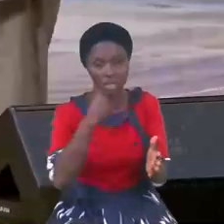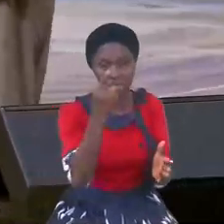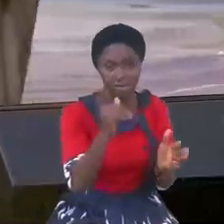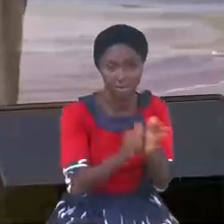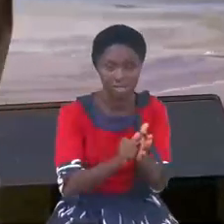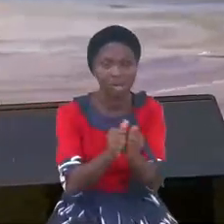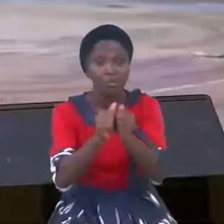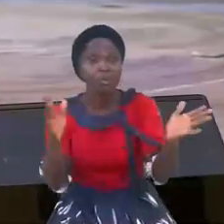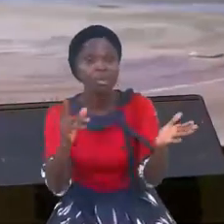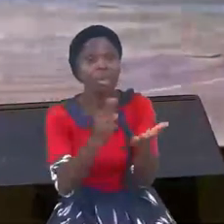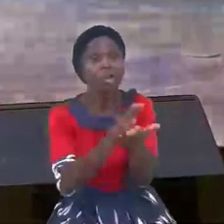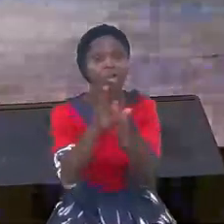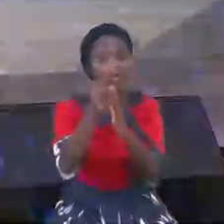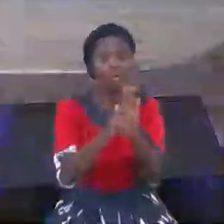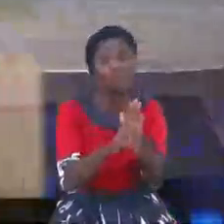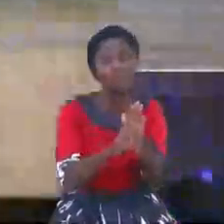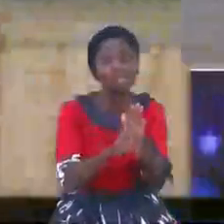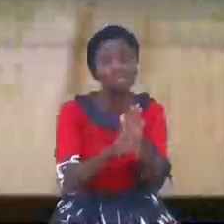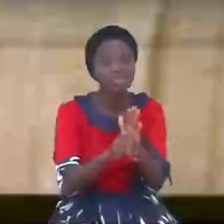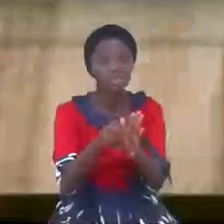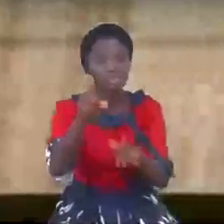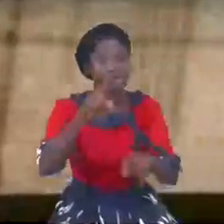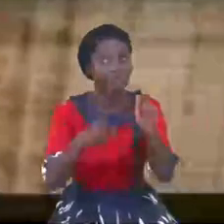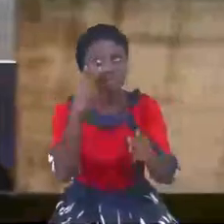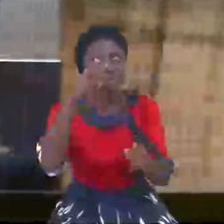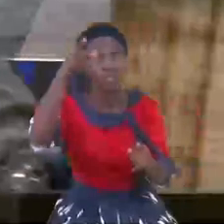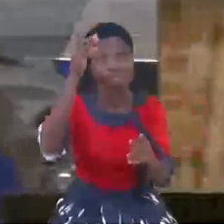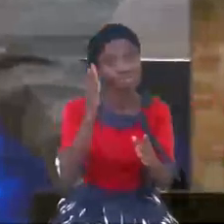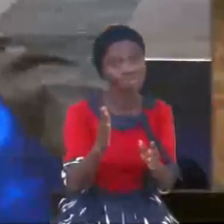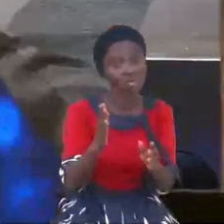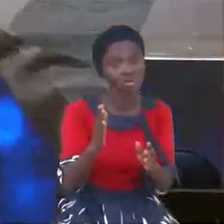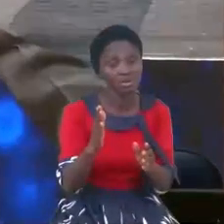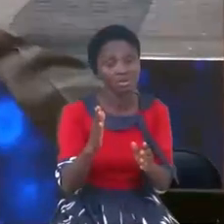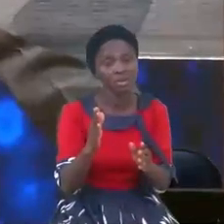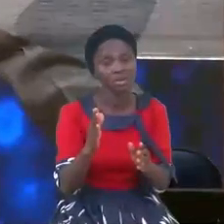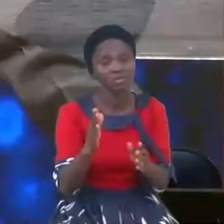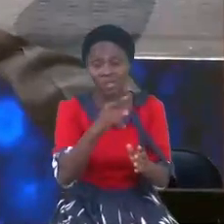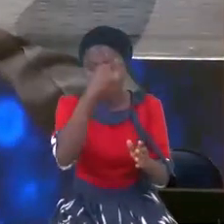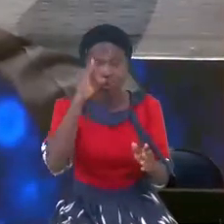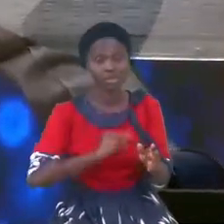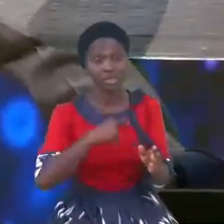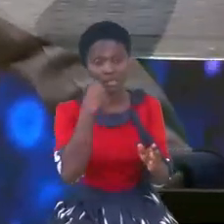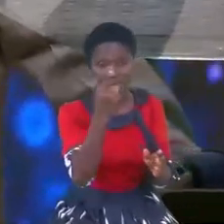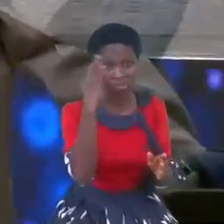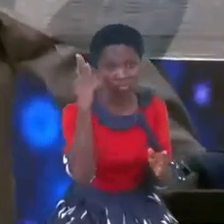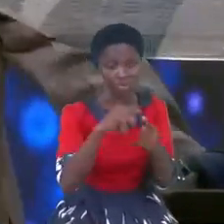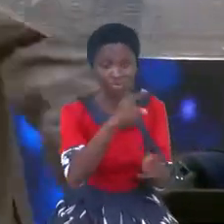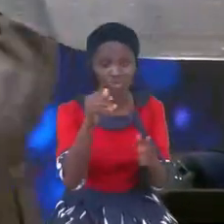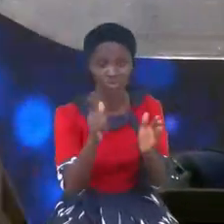C'est la part de Dieu. Suis-je devenu votre ennemi en vous disant que heureux ceux qui ont le cœur pur, car ils verront